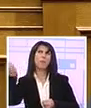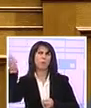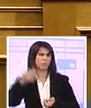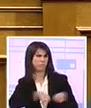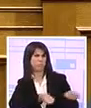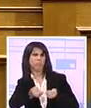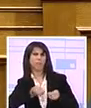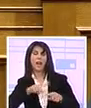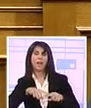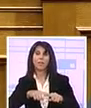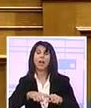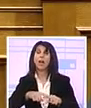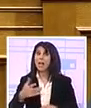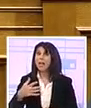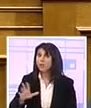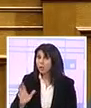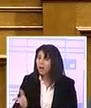πείδημα.